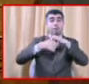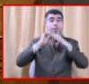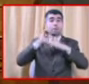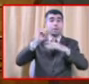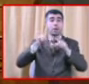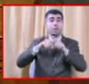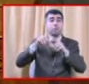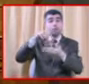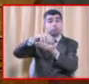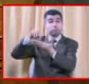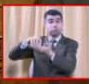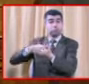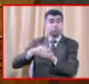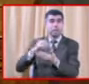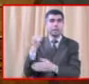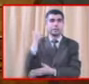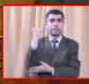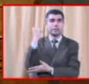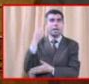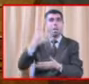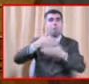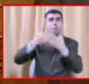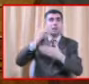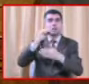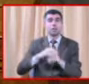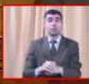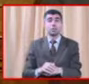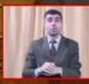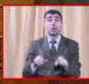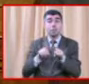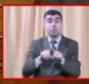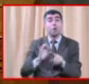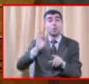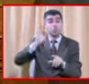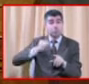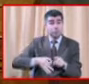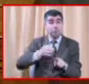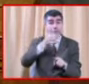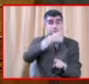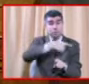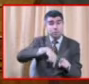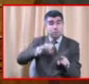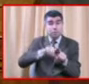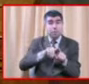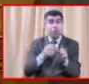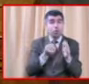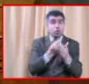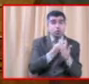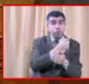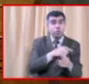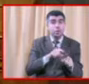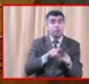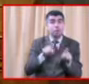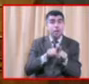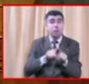للفروع ديالها اللي كتصوب الخرسانه. السؤال هو هل هناك انعكاسات خصوصا فيما يتعلق بقطاعكم على موضوع